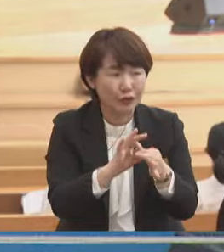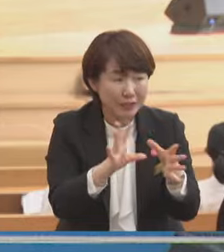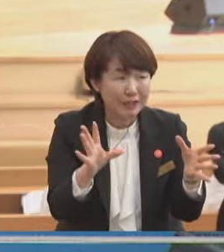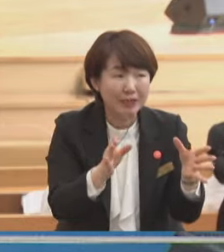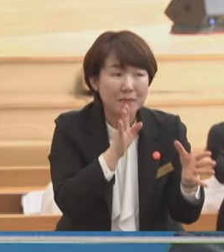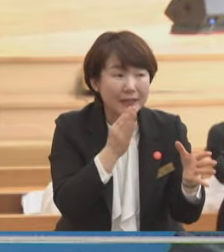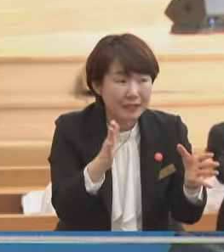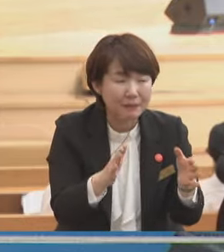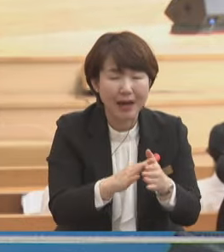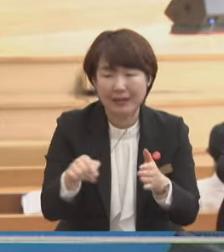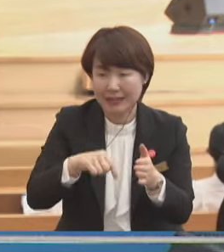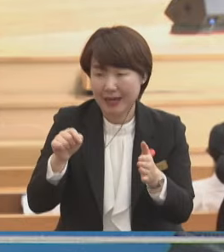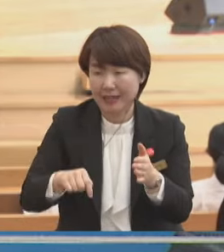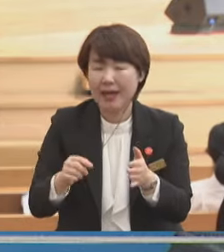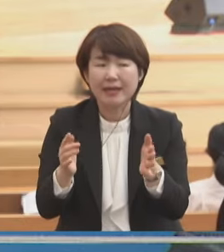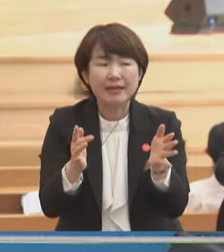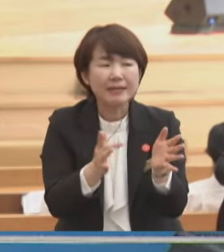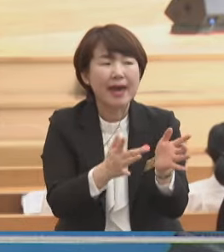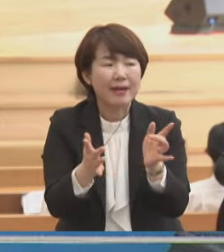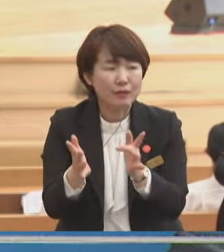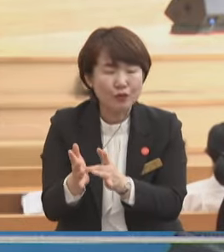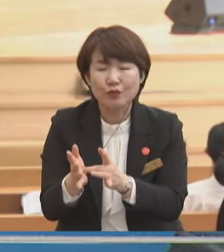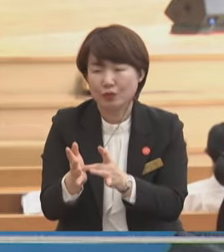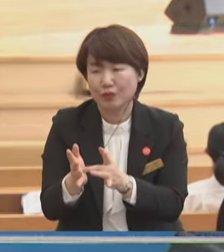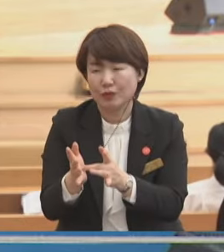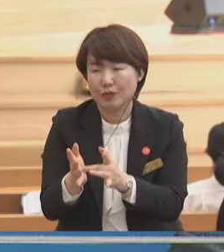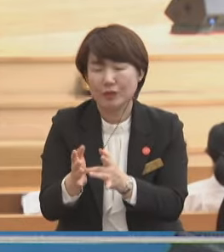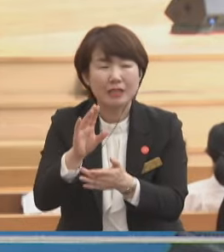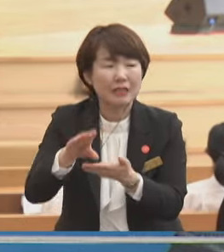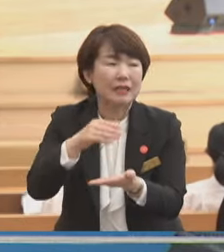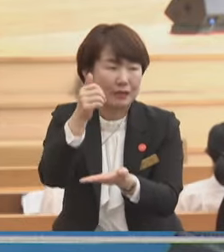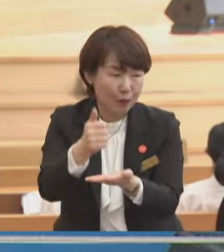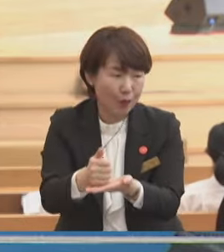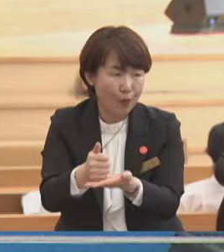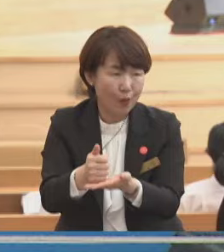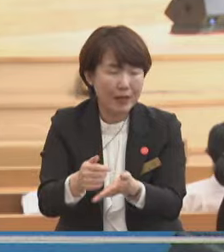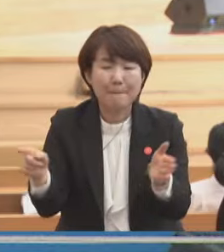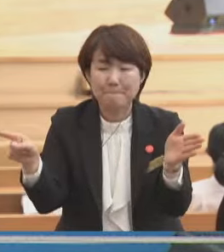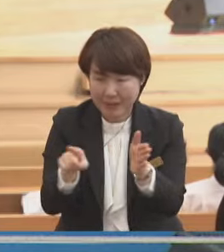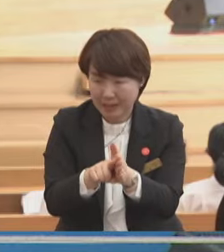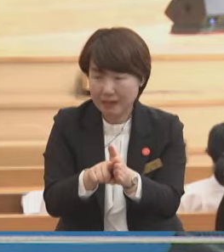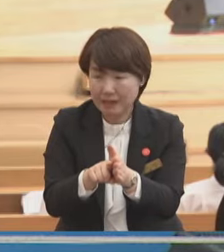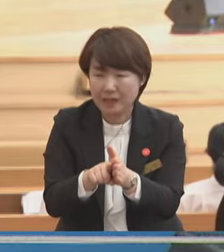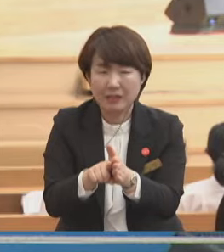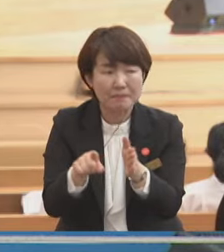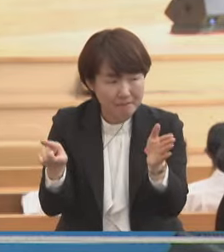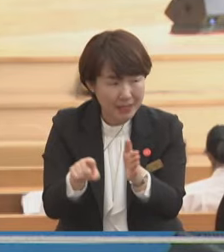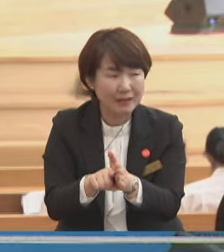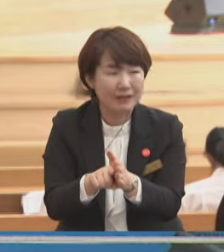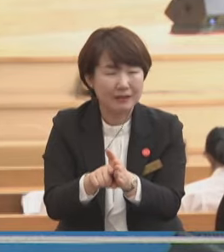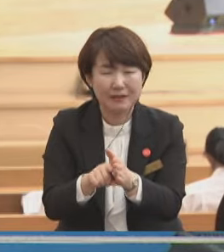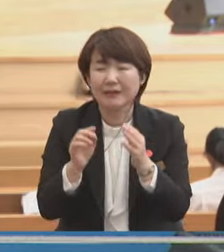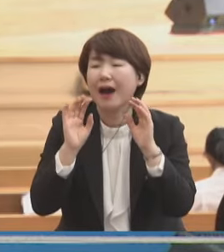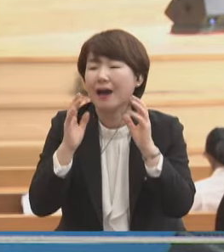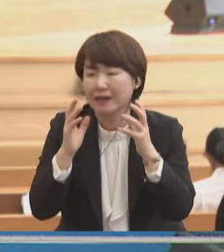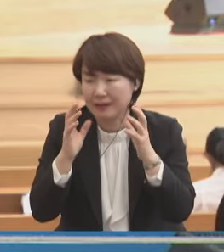has face 임미 예수 그리스도를 믿는 다음 세대